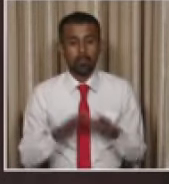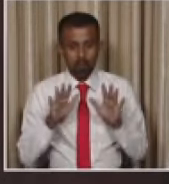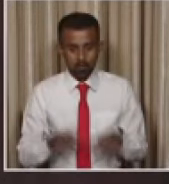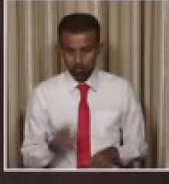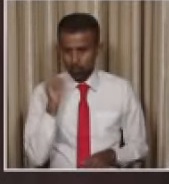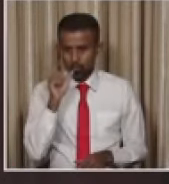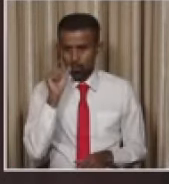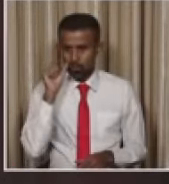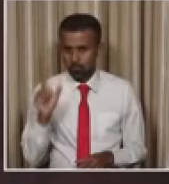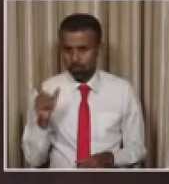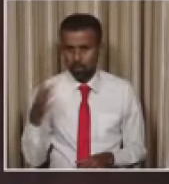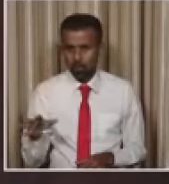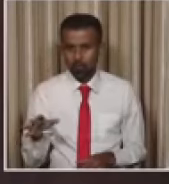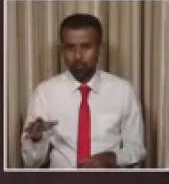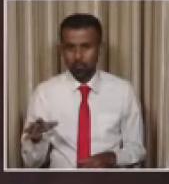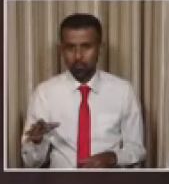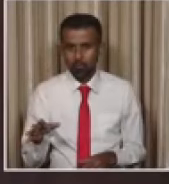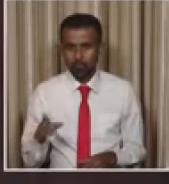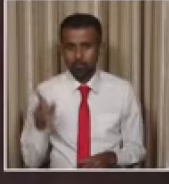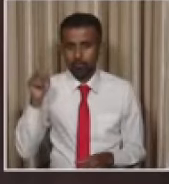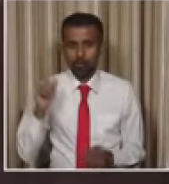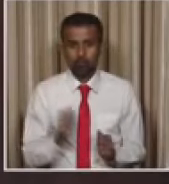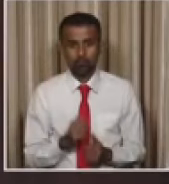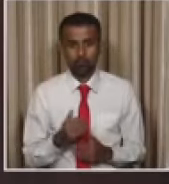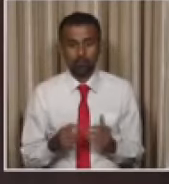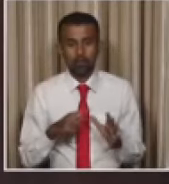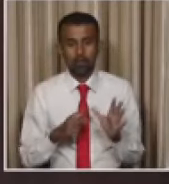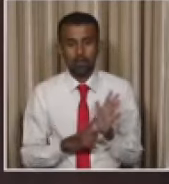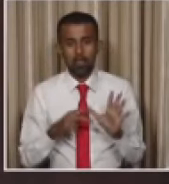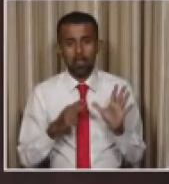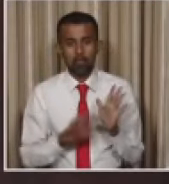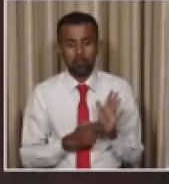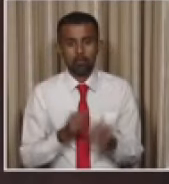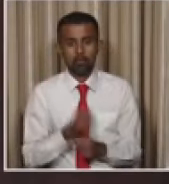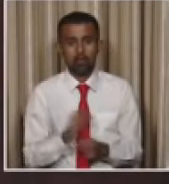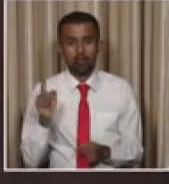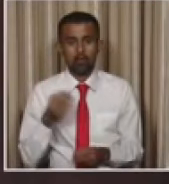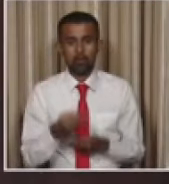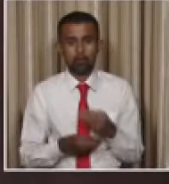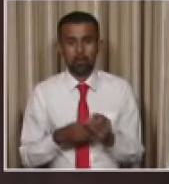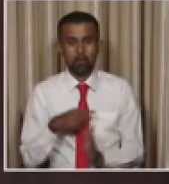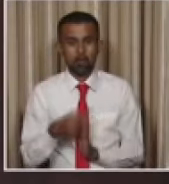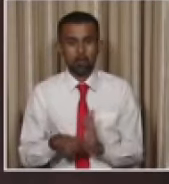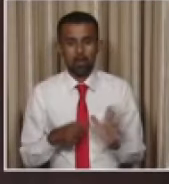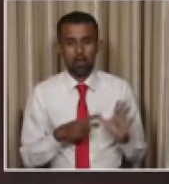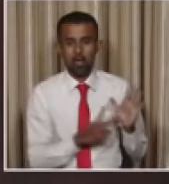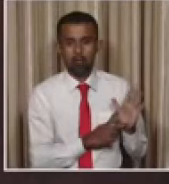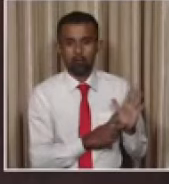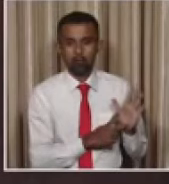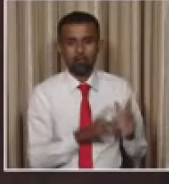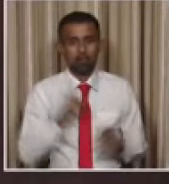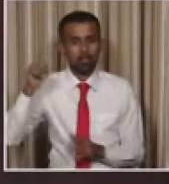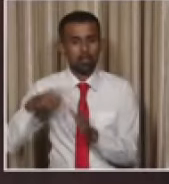Giama, the Maker, Ekriatma Kran, Avangard Kill Company, Mandana Lanka, Avangard.